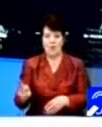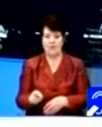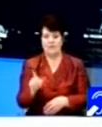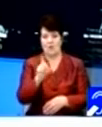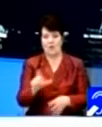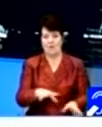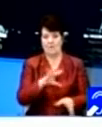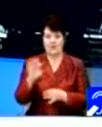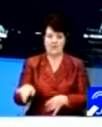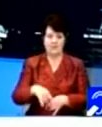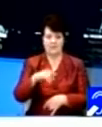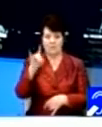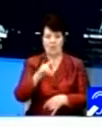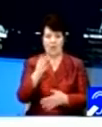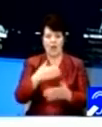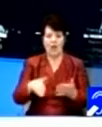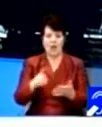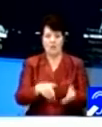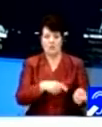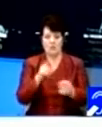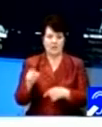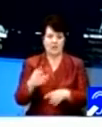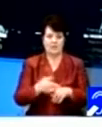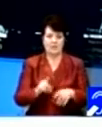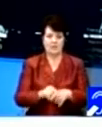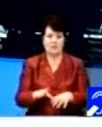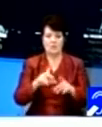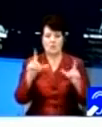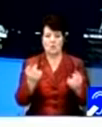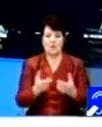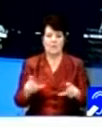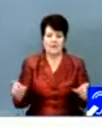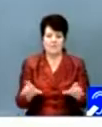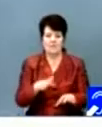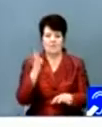de zboruri sunt anulate, iar magazinele și școlile au fost închise astăzi.